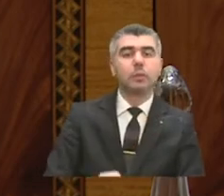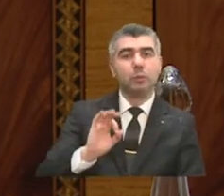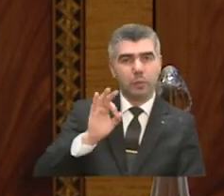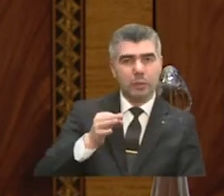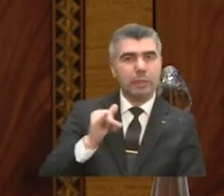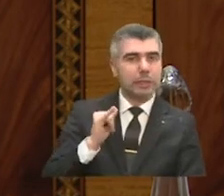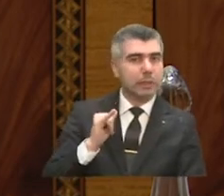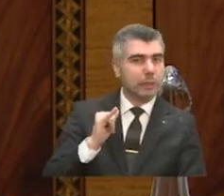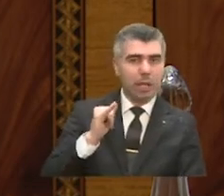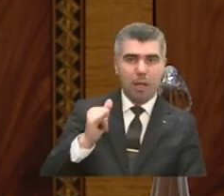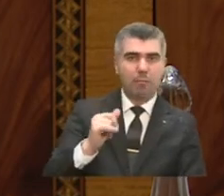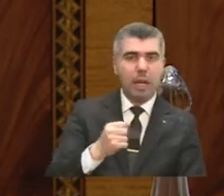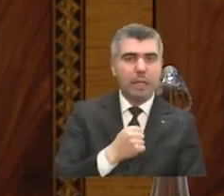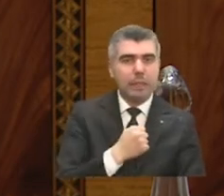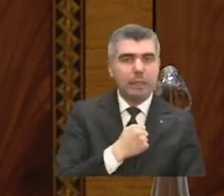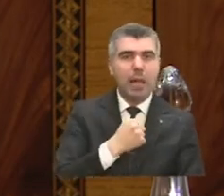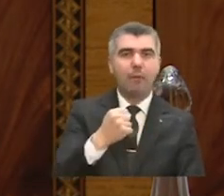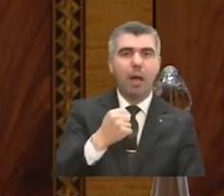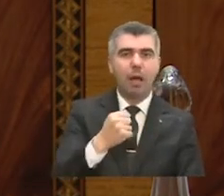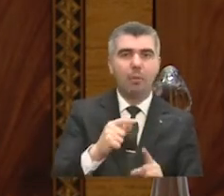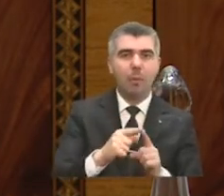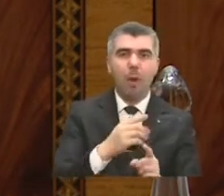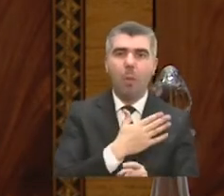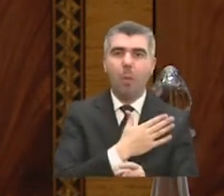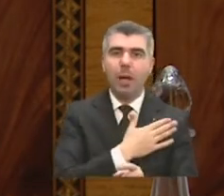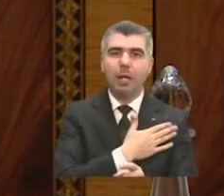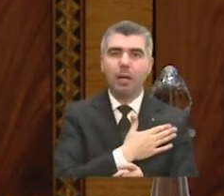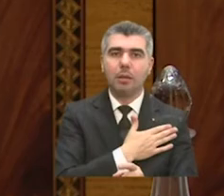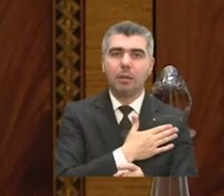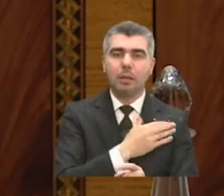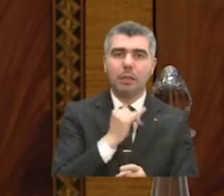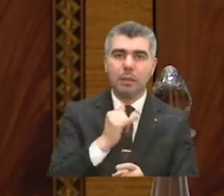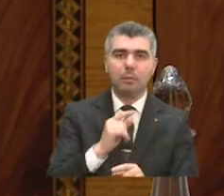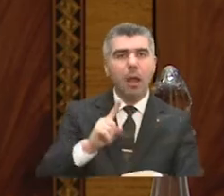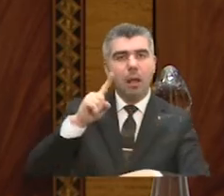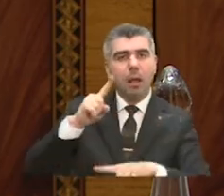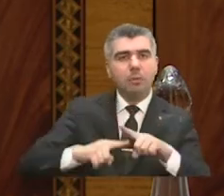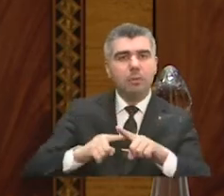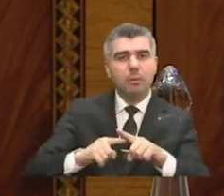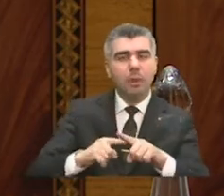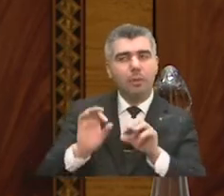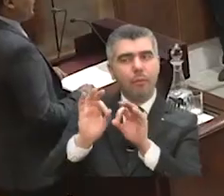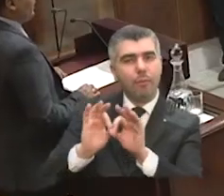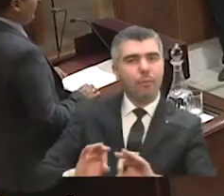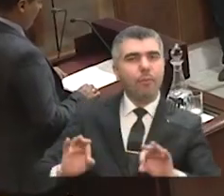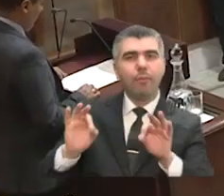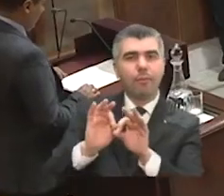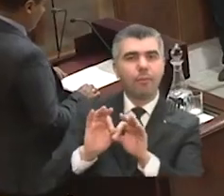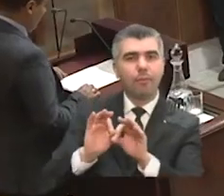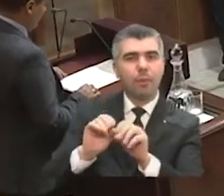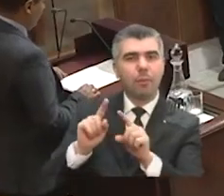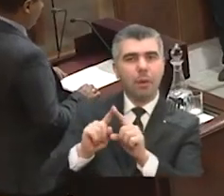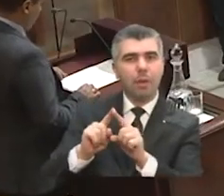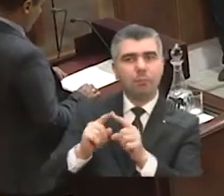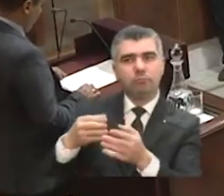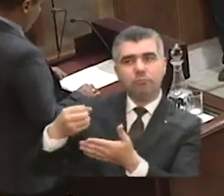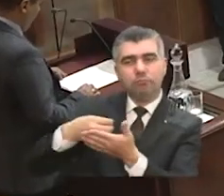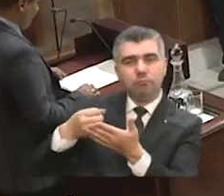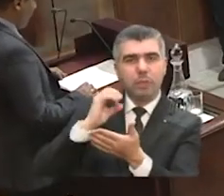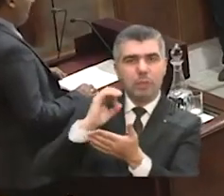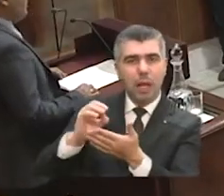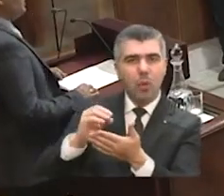la CDT dans la Chambre des conseillers, continue et continuera à défendre la souveraineté et refuse